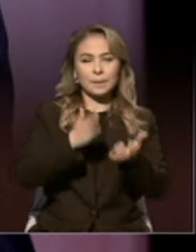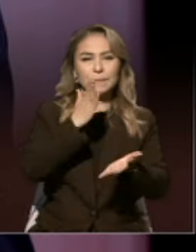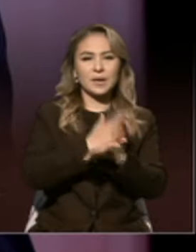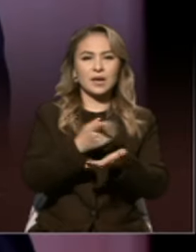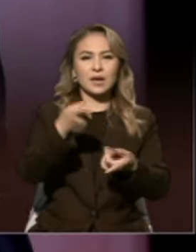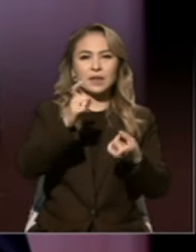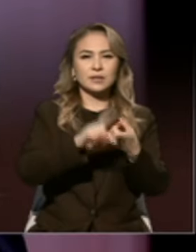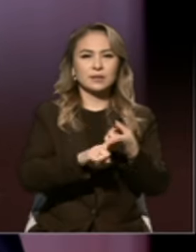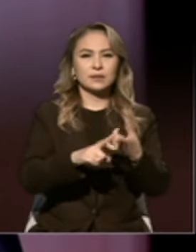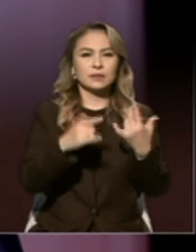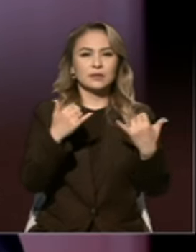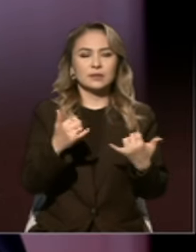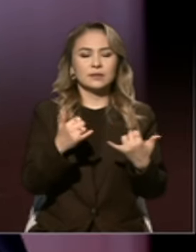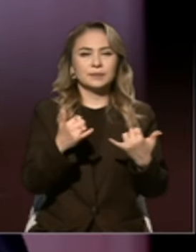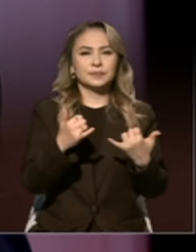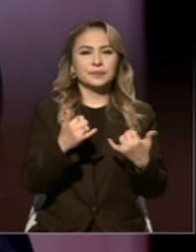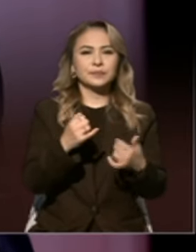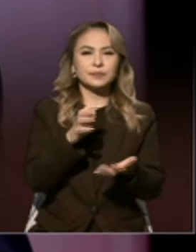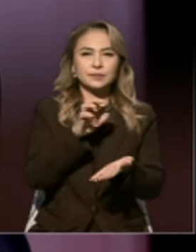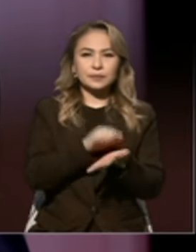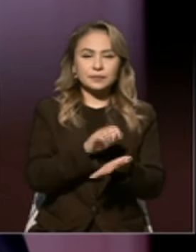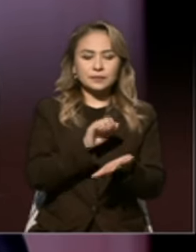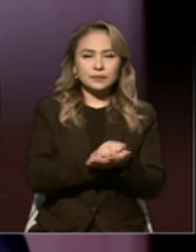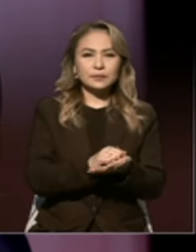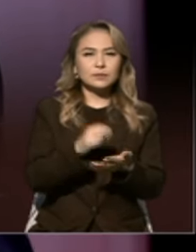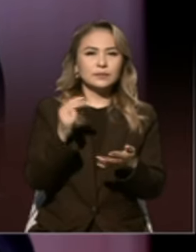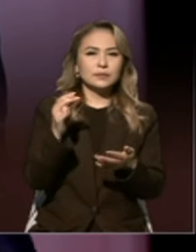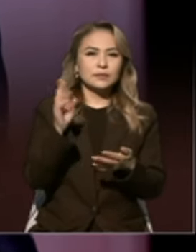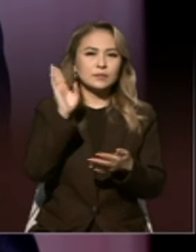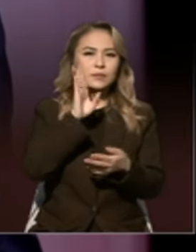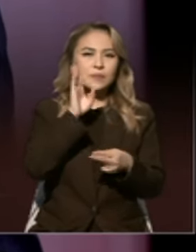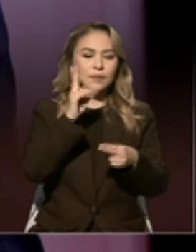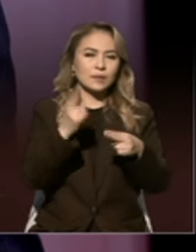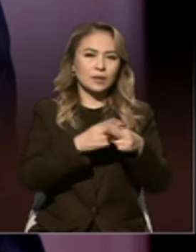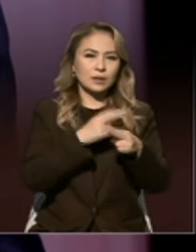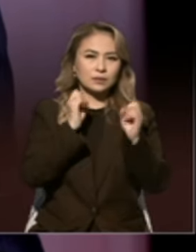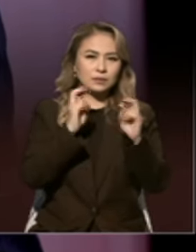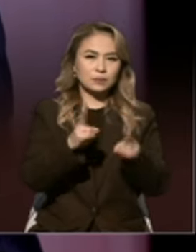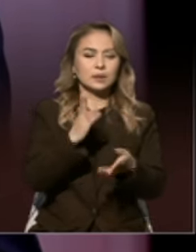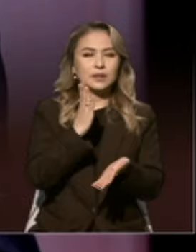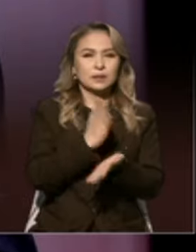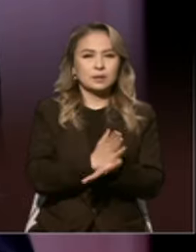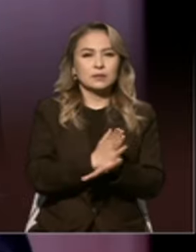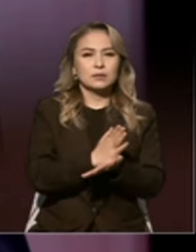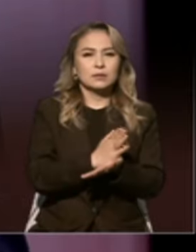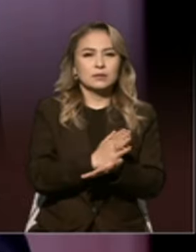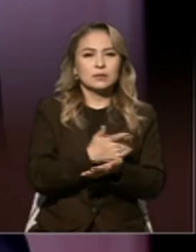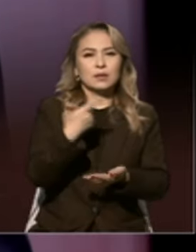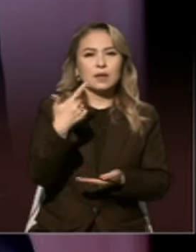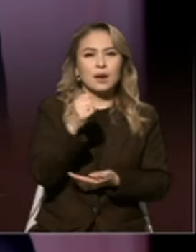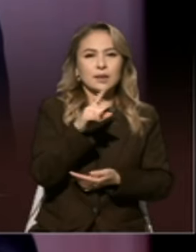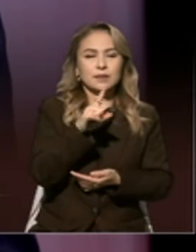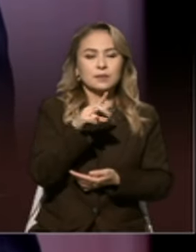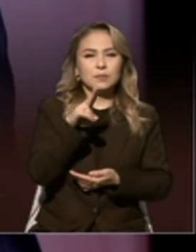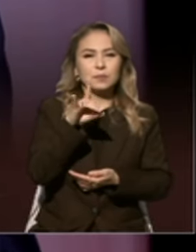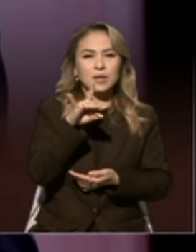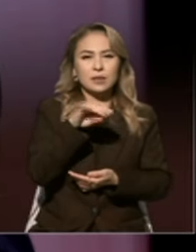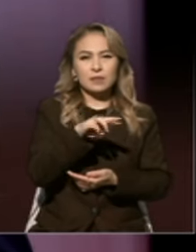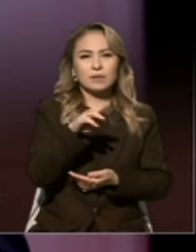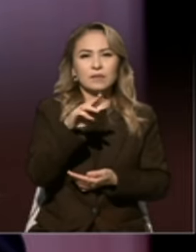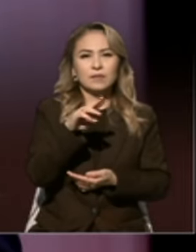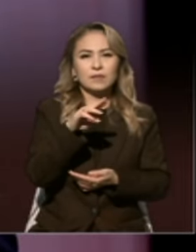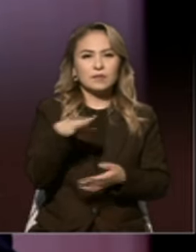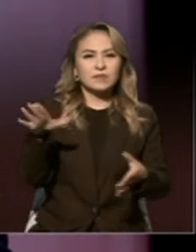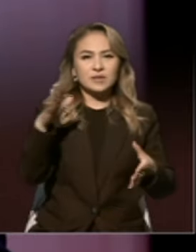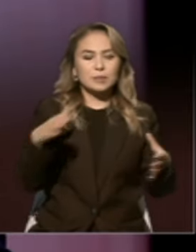қатысты. Қазғарыш айналысады, су қауіпсіздігі география институты да бар, қазгипроводқоздар бар. Солардың